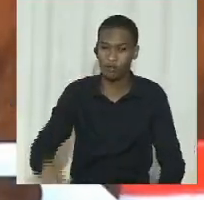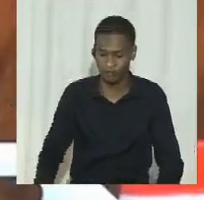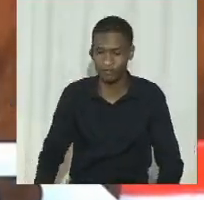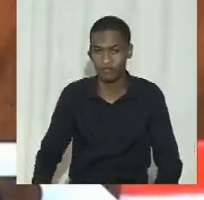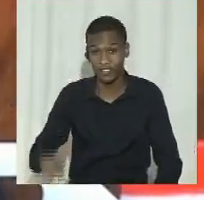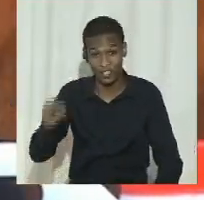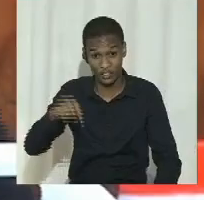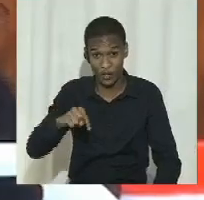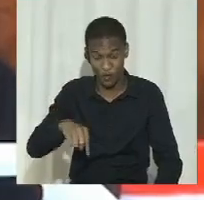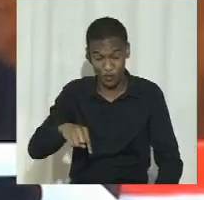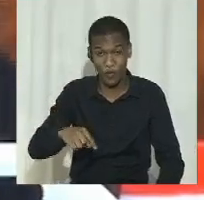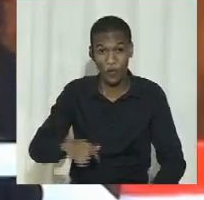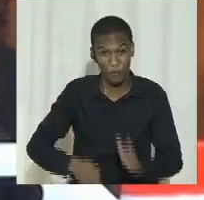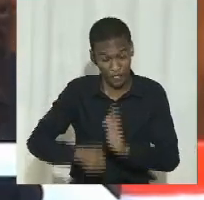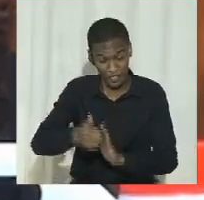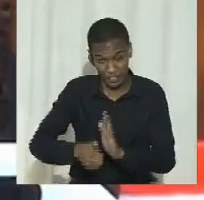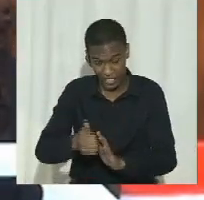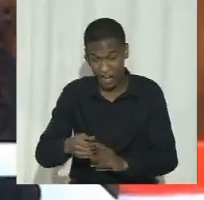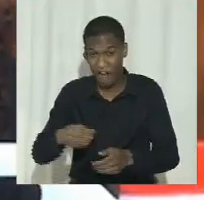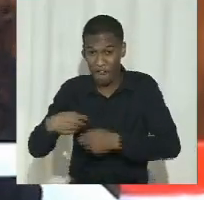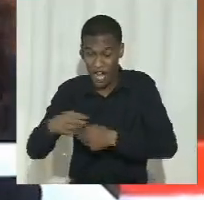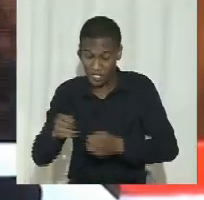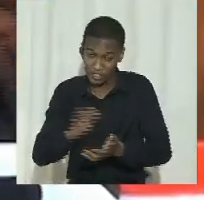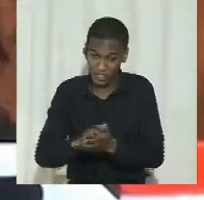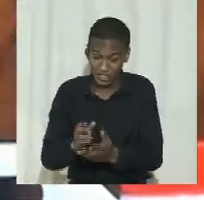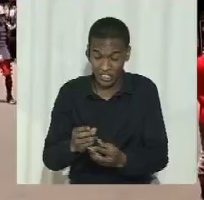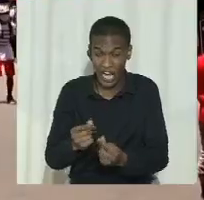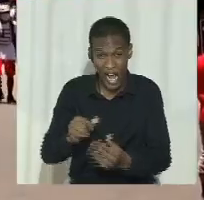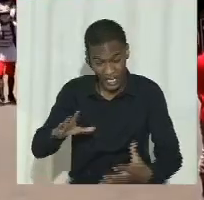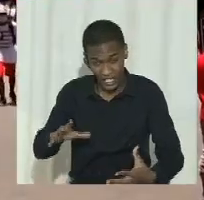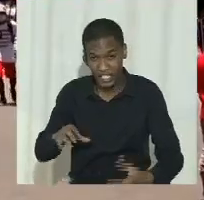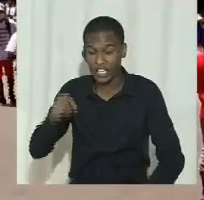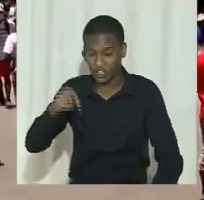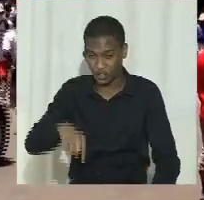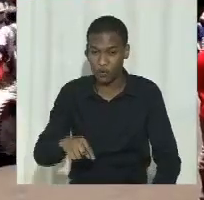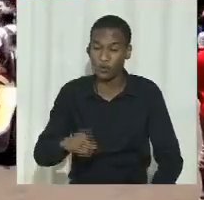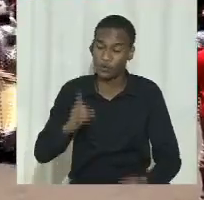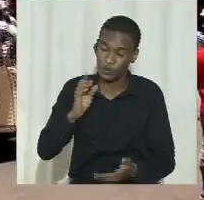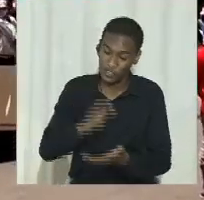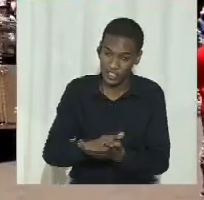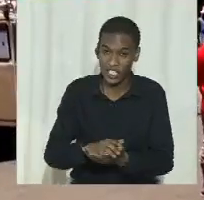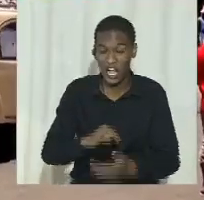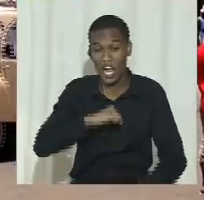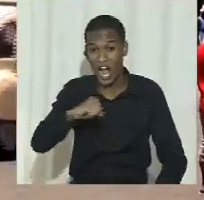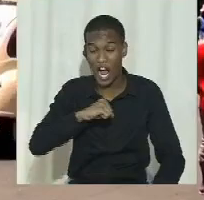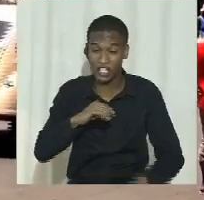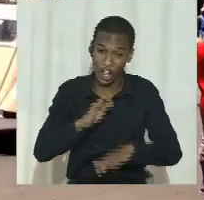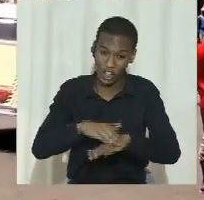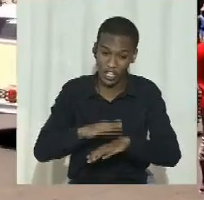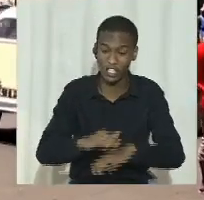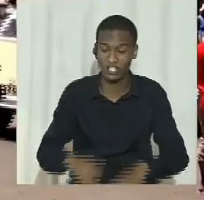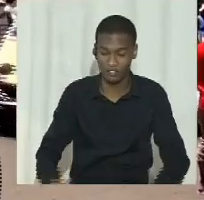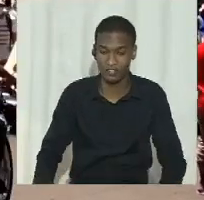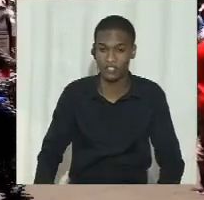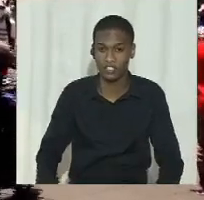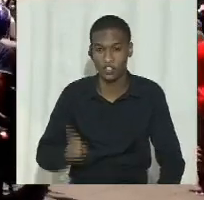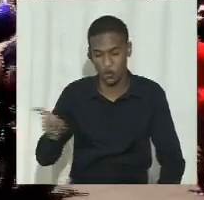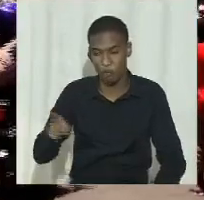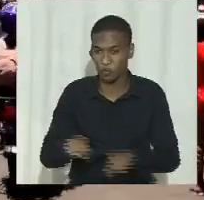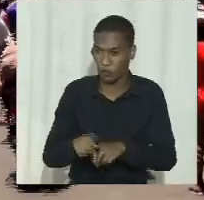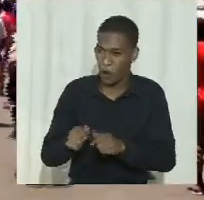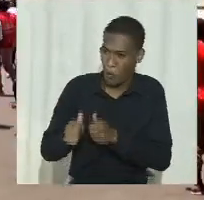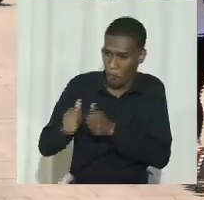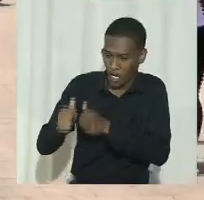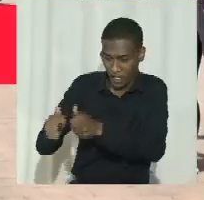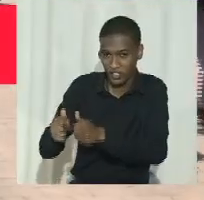ny ministeran'ny indostria sy ny varotra ary ny asa tanana amin'ny fanenjehan'ireo mpanao hosoka ireo satria ankoatra ny